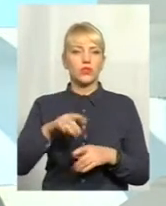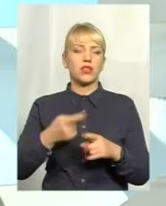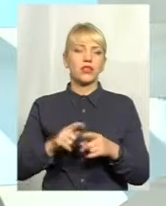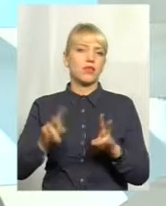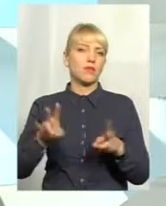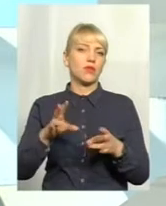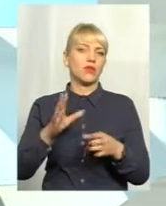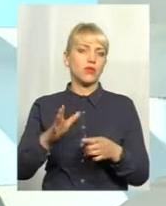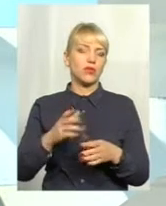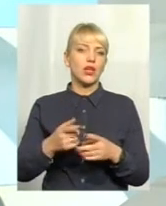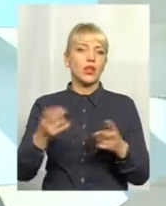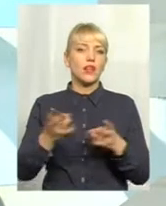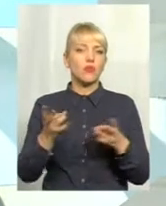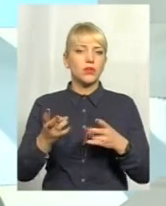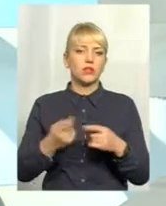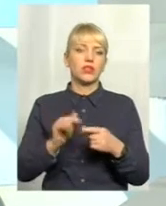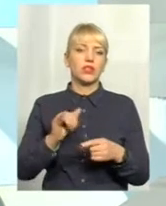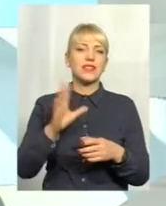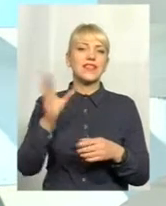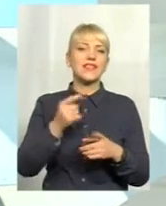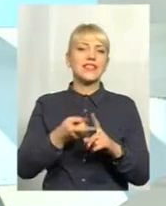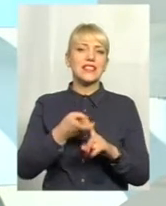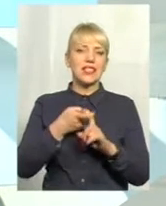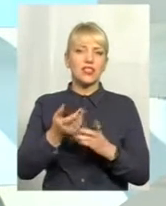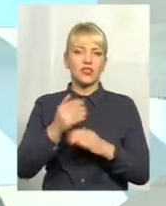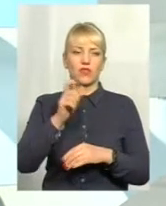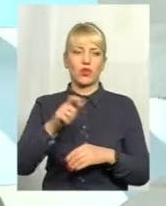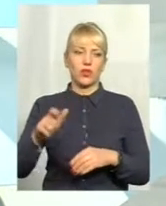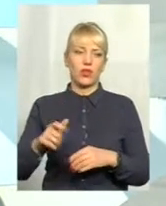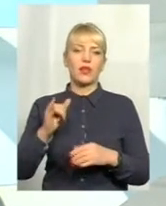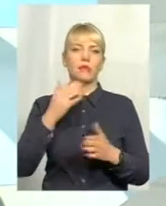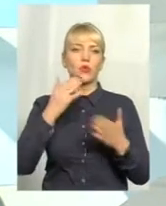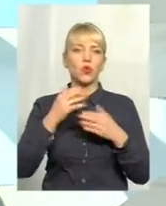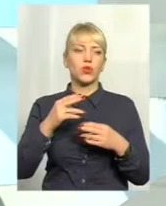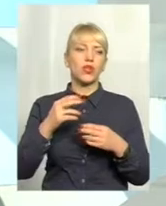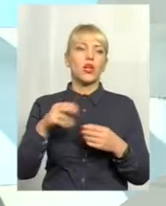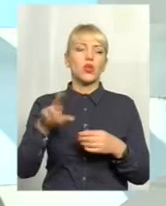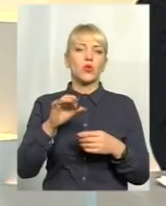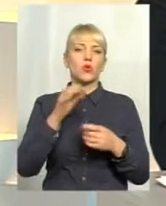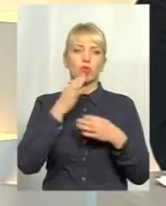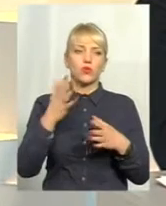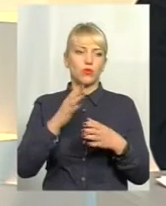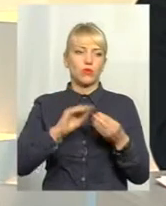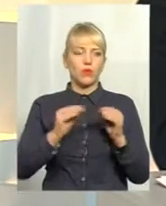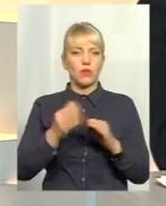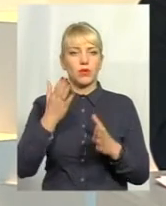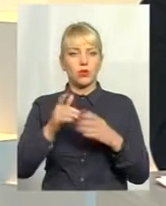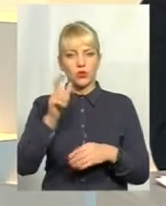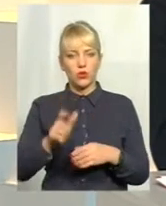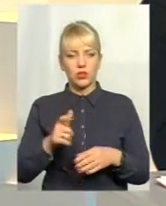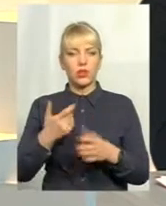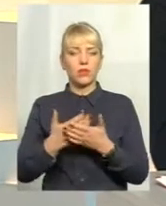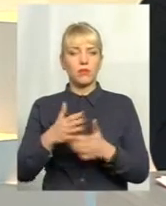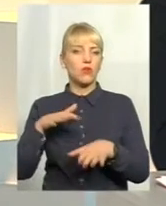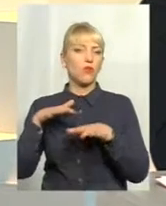все залежить від людей і від їх підходу до цієї чи іншої проблеми. А якщо людина впала у стані